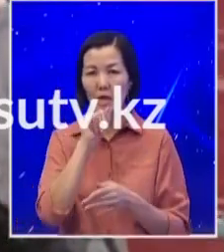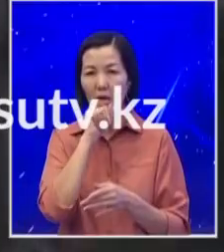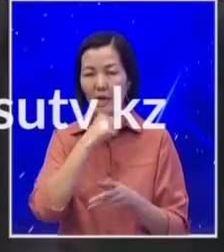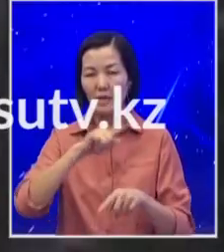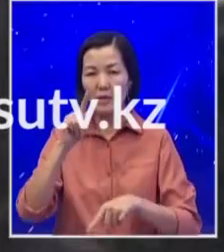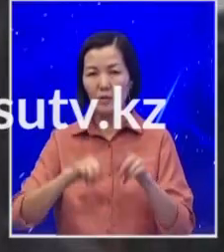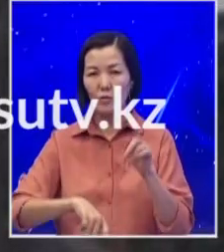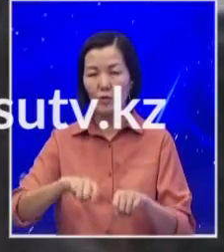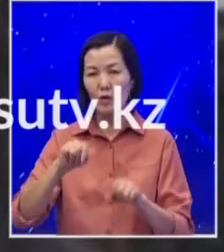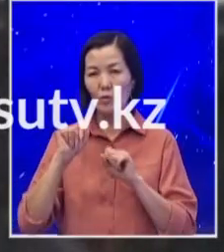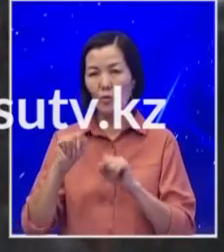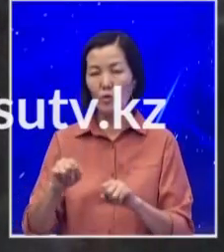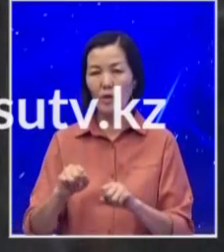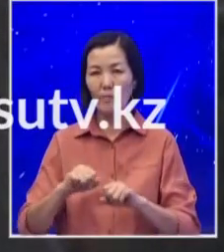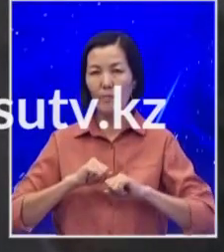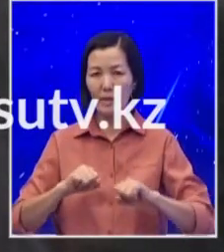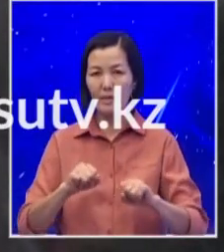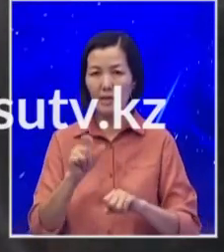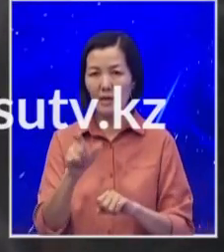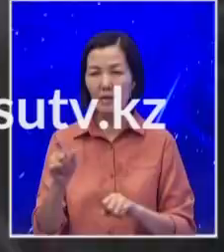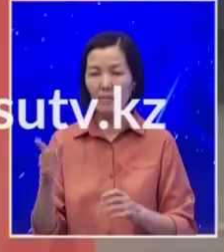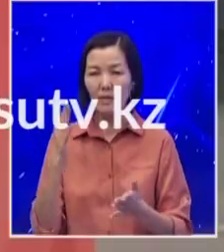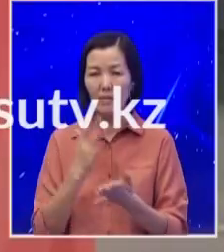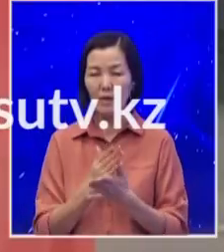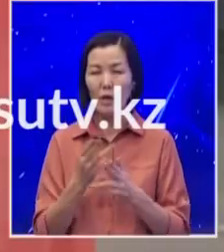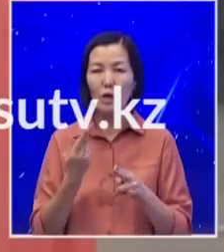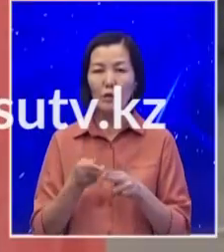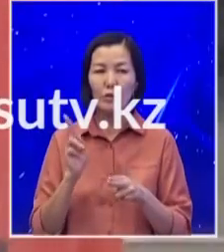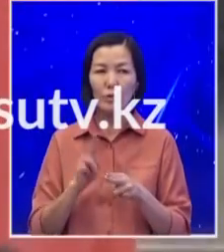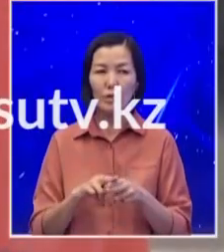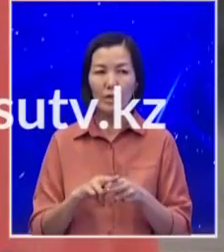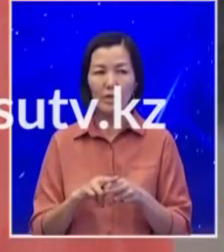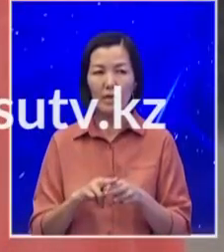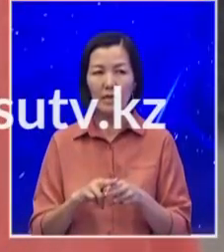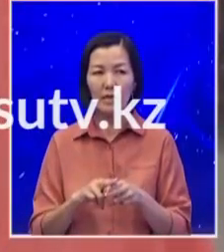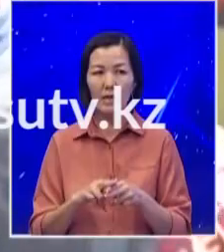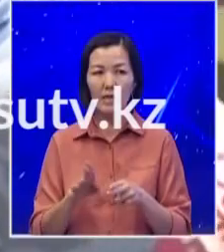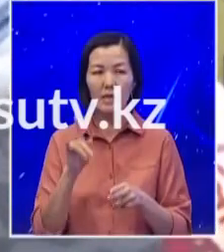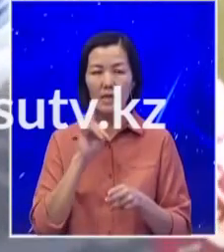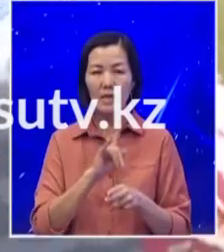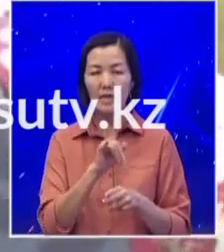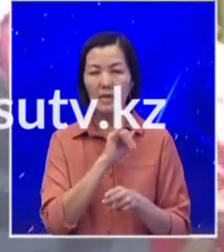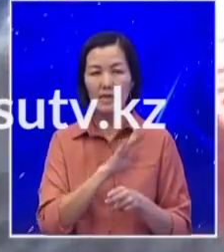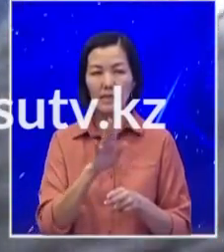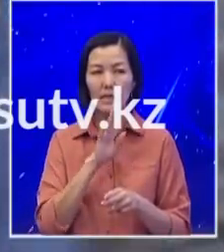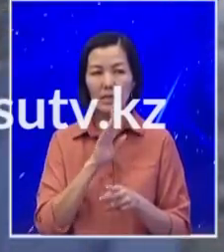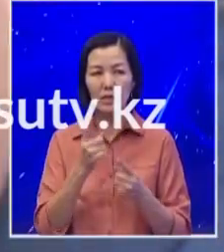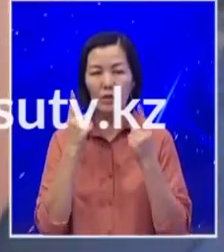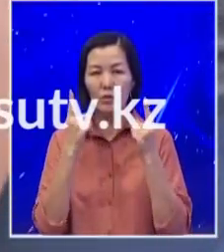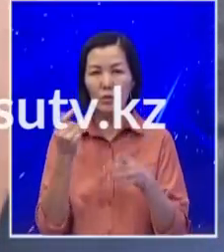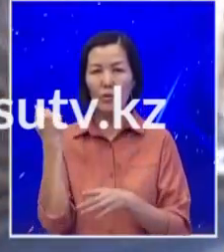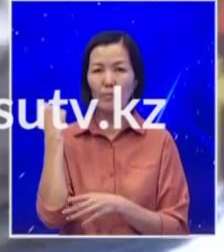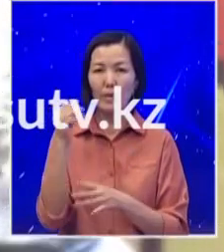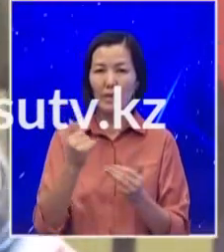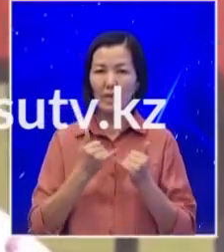қорғап майдангер болғандары да аз емес көрінеді. Сондықтан түзу жолға түскісі келген қыз-келіншектер ұлы ерлікке